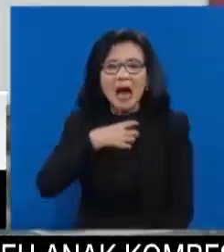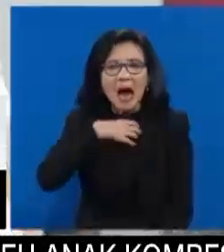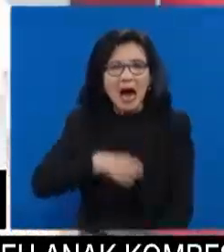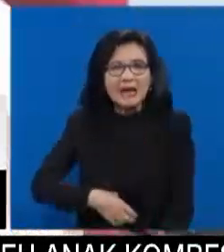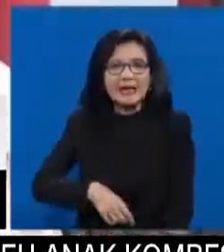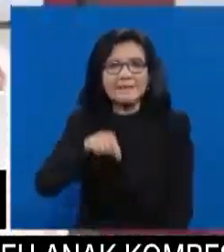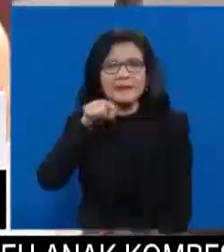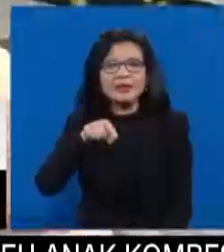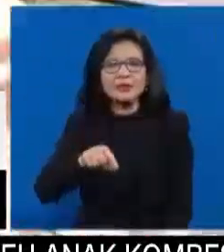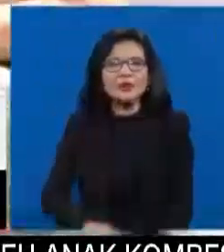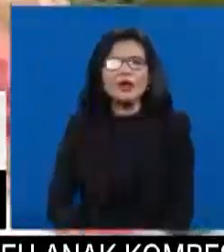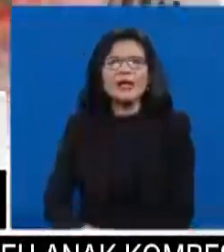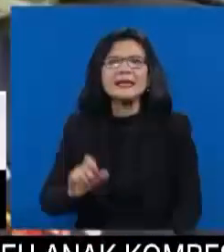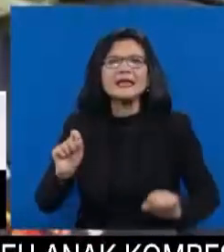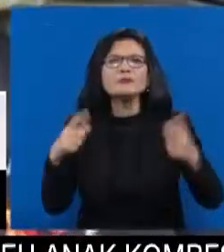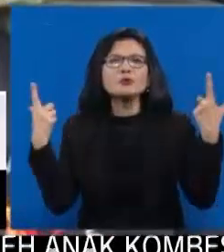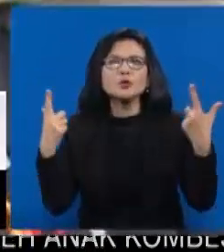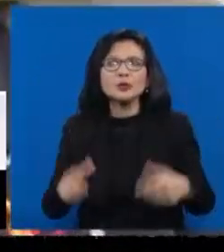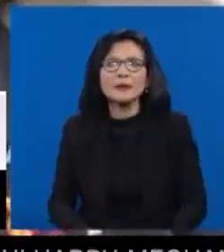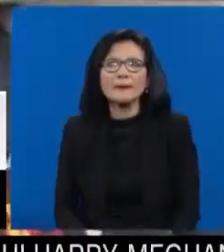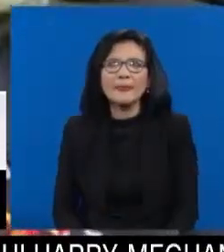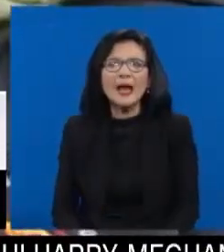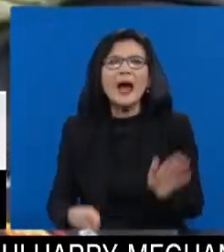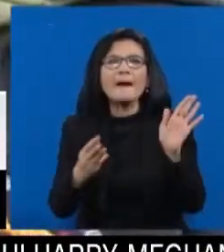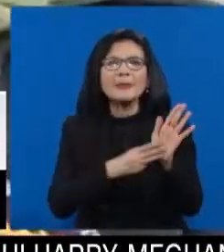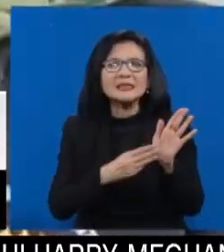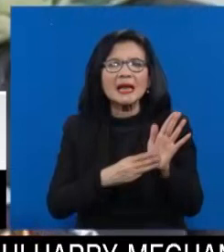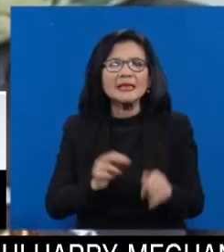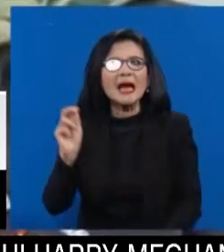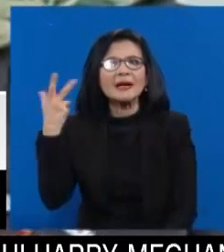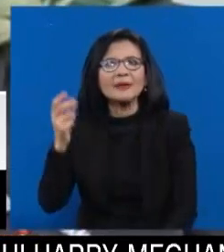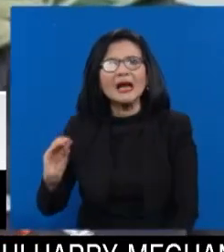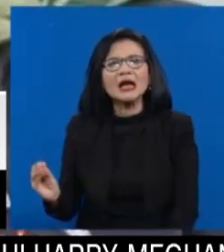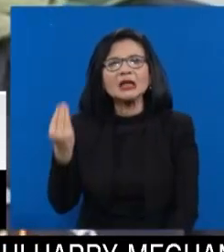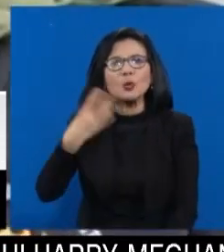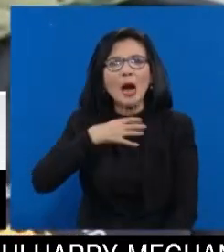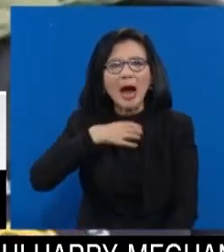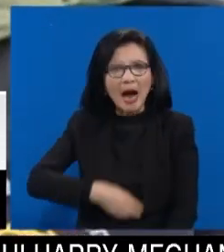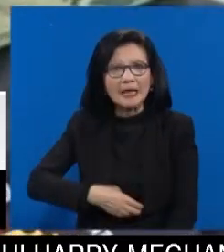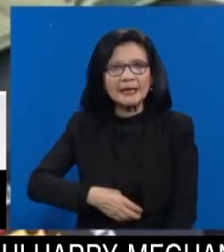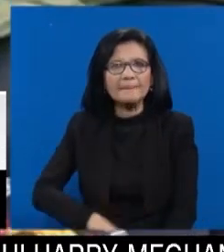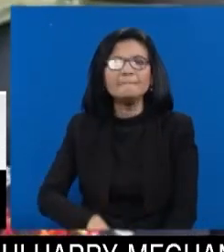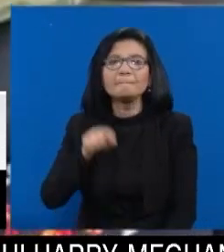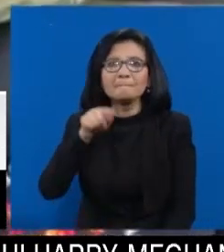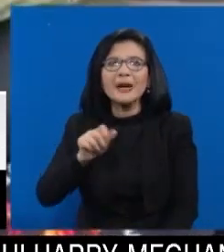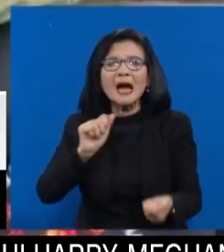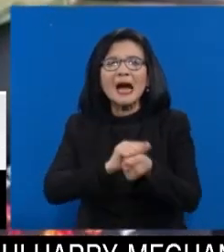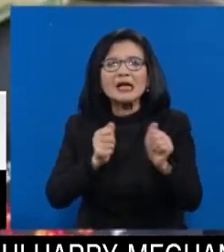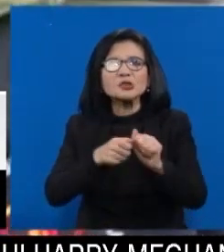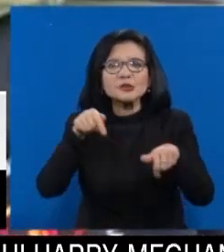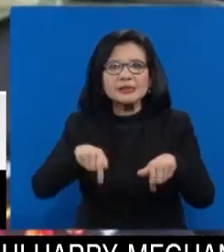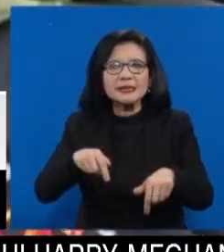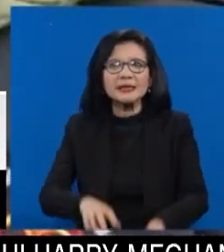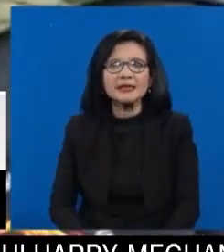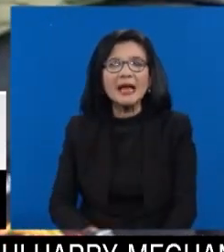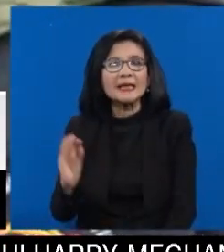perkara ini sedang cuti. Kendalanya itu adalah kemarin ketua majelis hakim yang memeriksa dan mengadili perkara ini, berikut juga